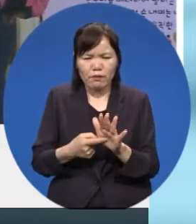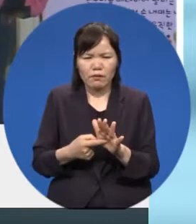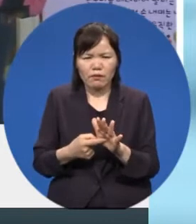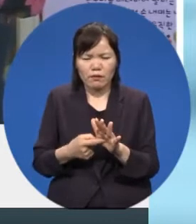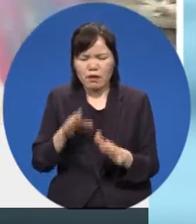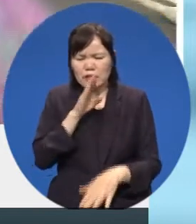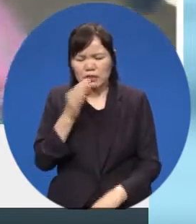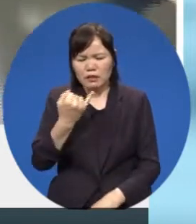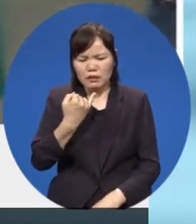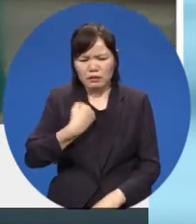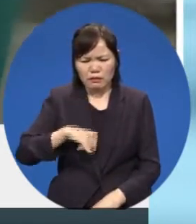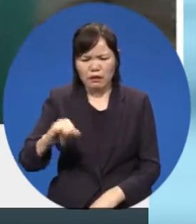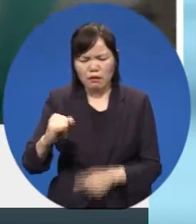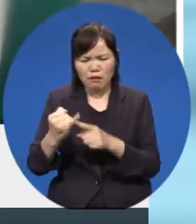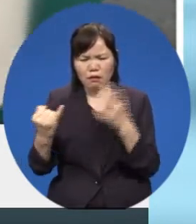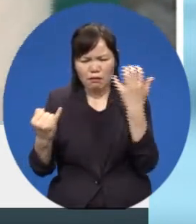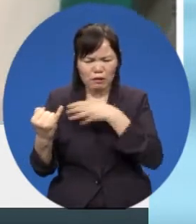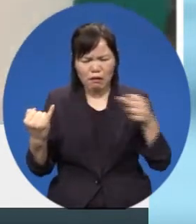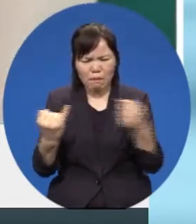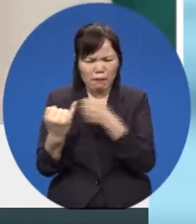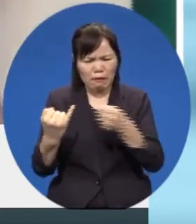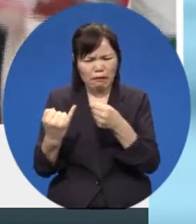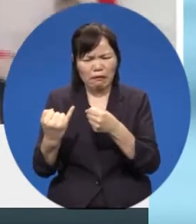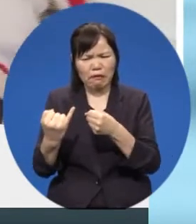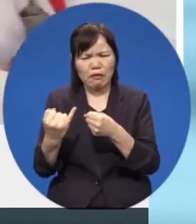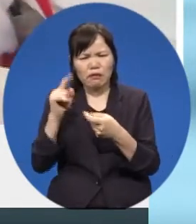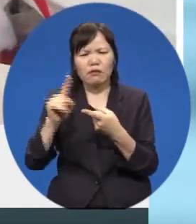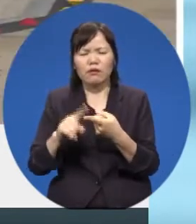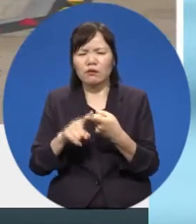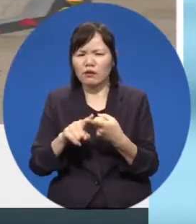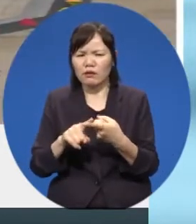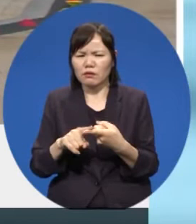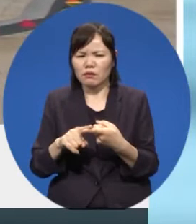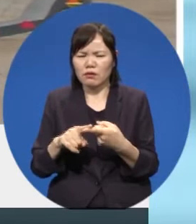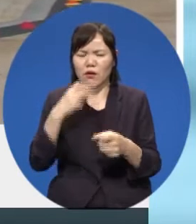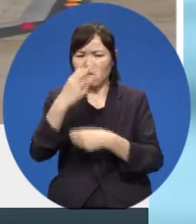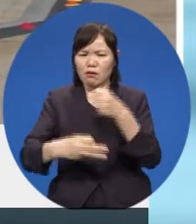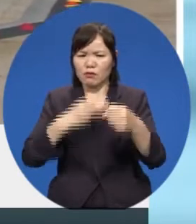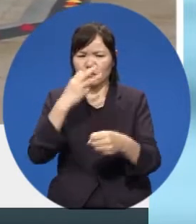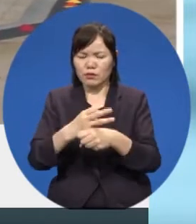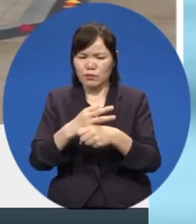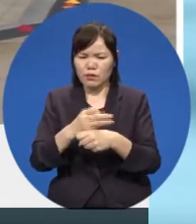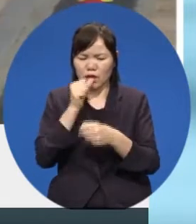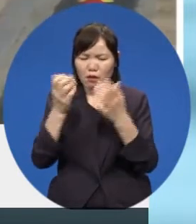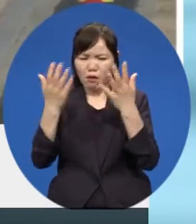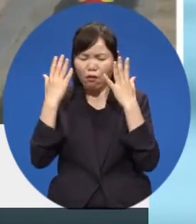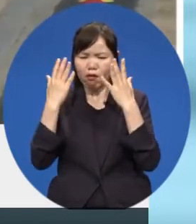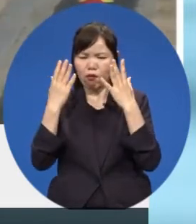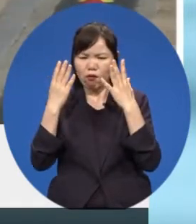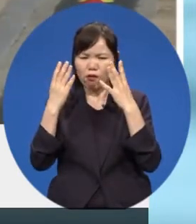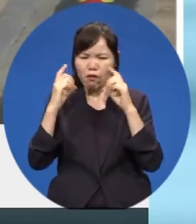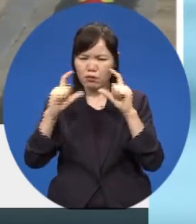잊힌 딸의 어떤 근친 강간 을 하는 이런 부분들을 펴 7이 됐는데 과연 13년만에 13년 정도 의성 이성보 가